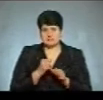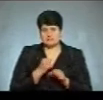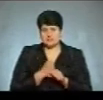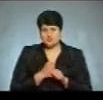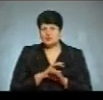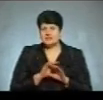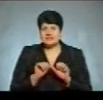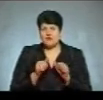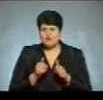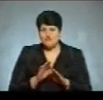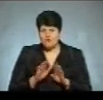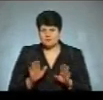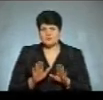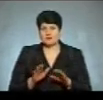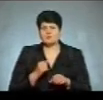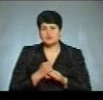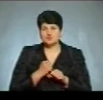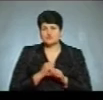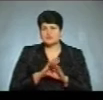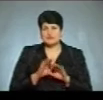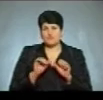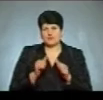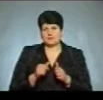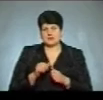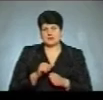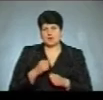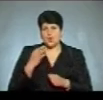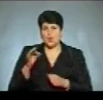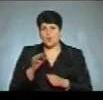оформлені працюють, але не оформлені офіційно.